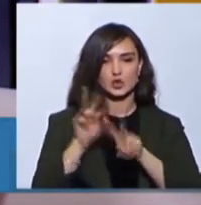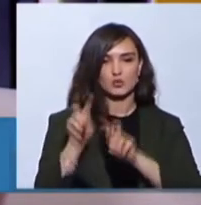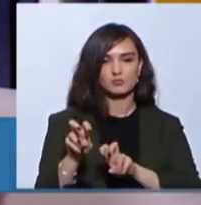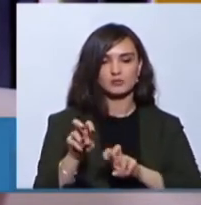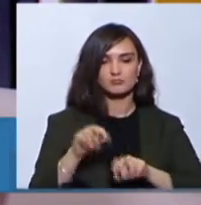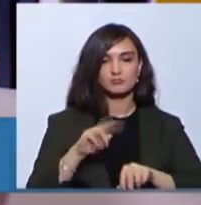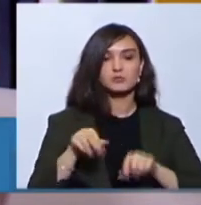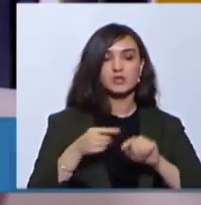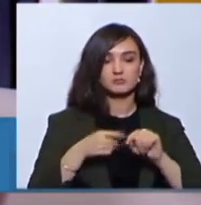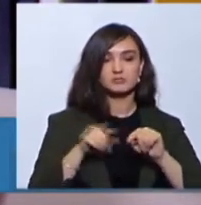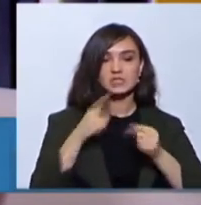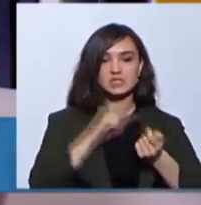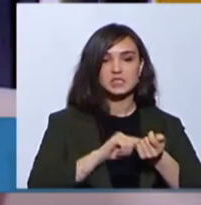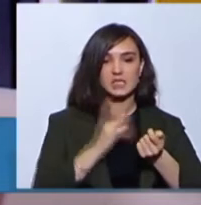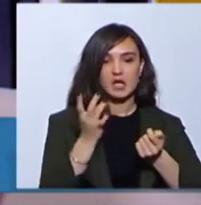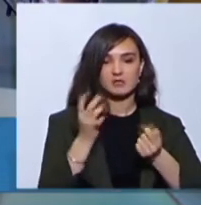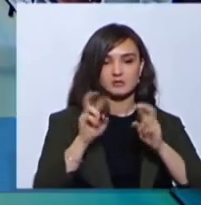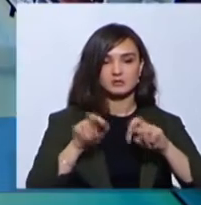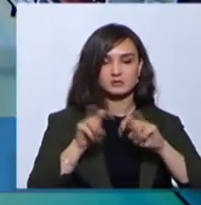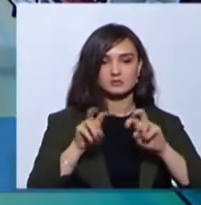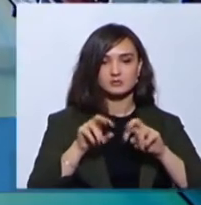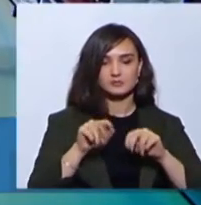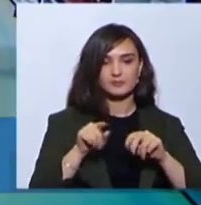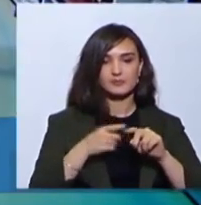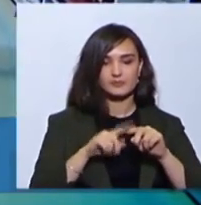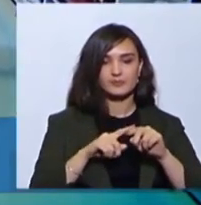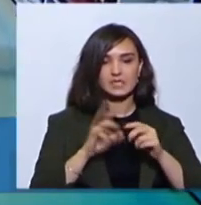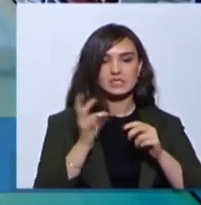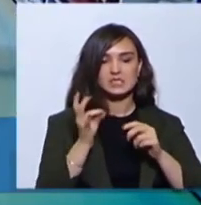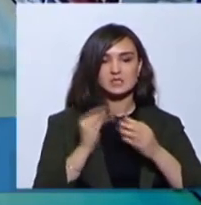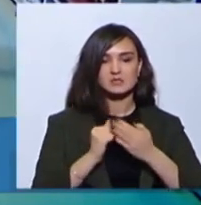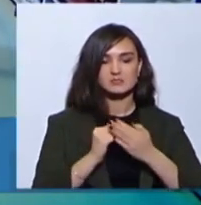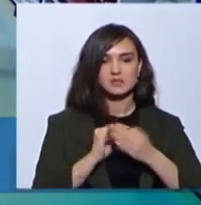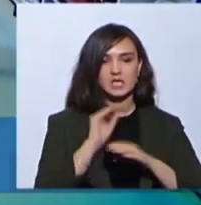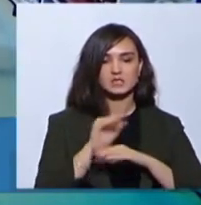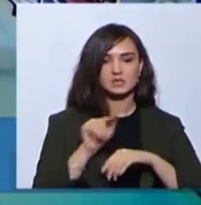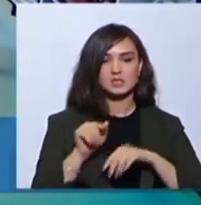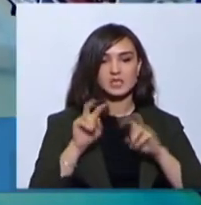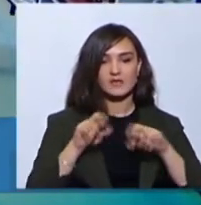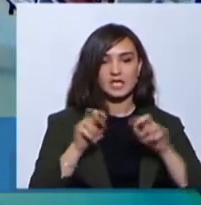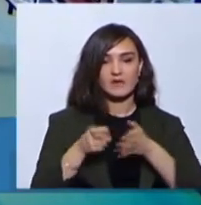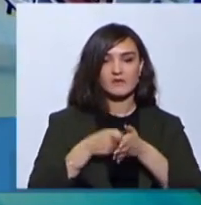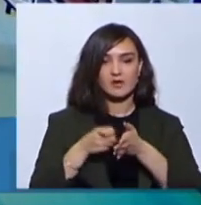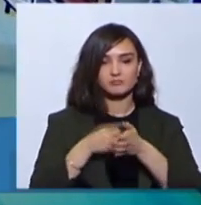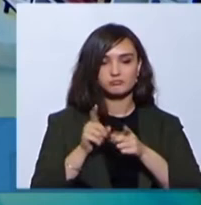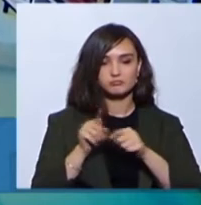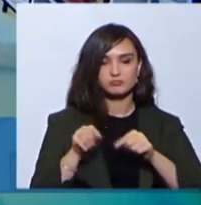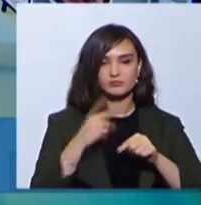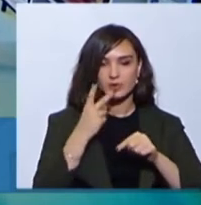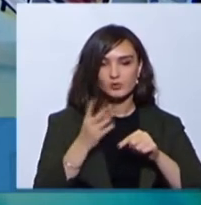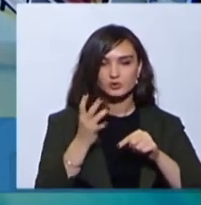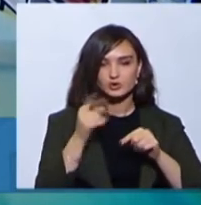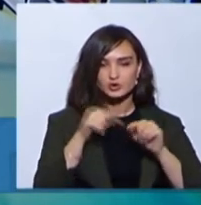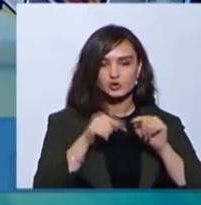ასეთ შემთხვევაში ხდება სისხლის ანალიზით, ეს არის არტერიული სისხლის გაზების კვლევა, როდესაც ჩვენ ნახულობთ